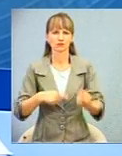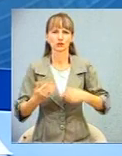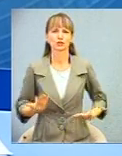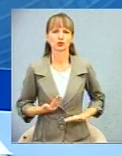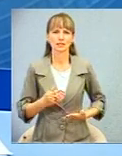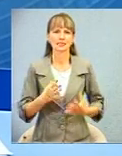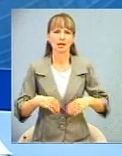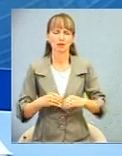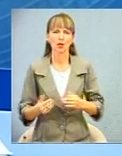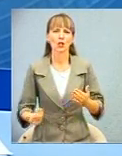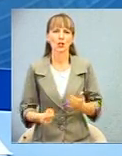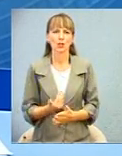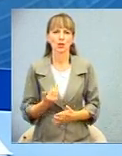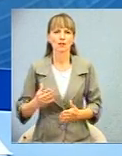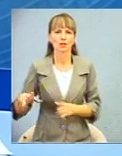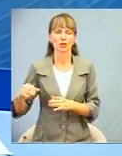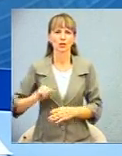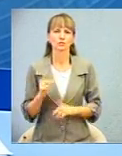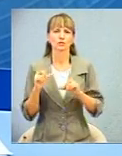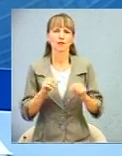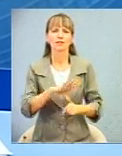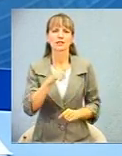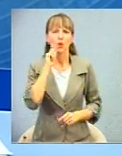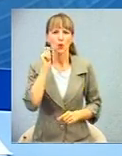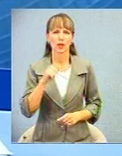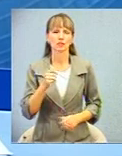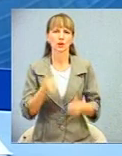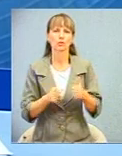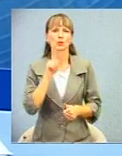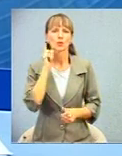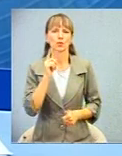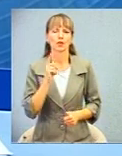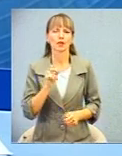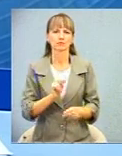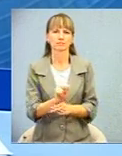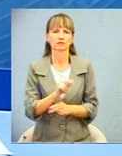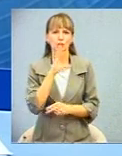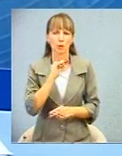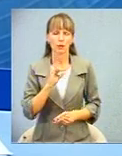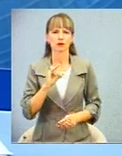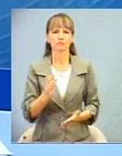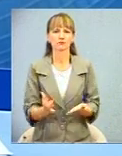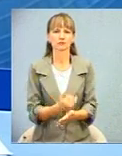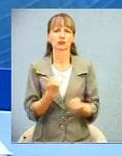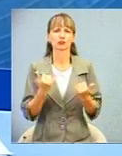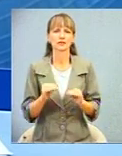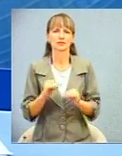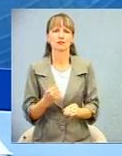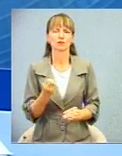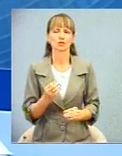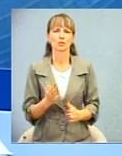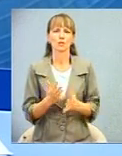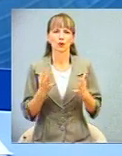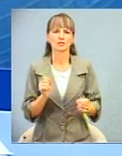Разом новоспечені друзі поїхали на всеукраїнський конкурс «Юний кінолог», що відбувся у Сумах. Та перемогли. Тепер ставлять ще амбітніші